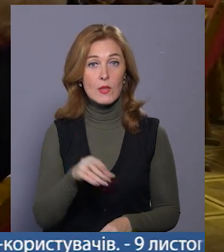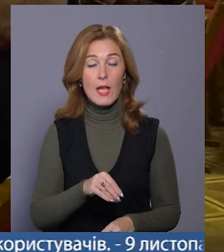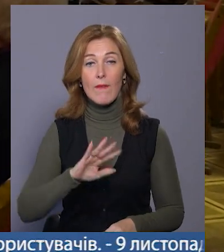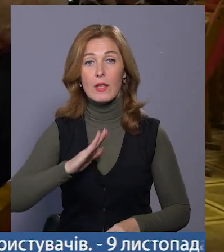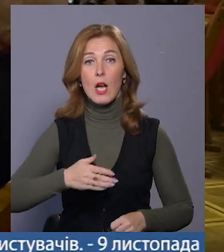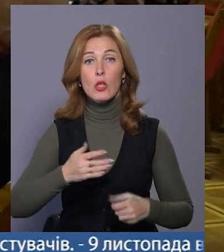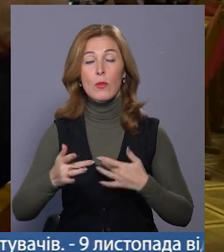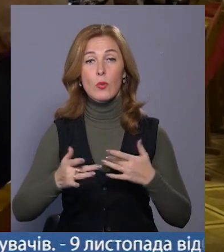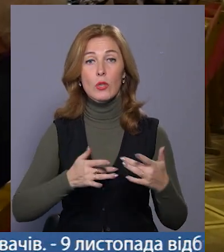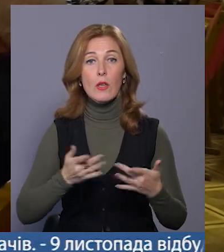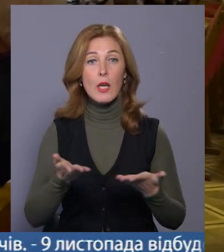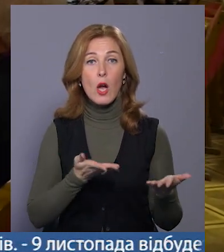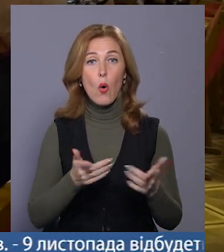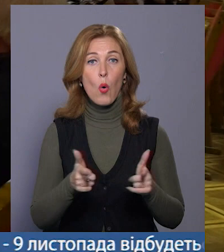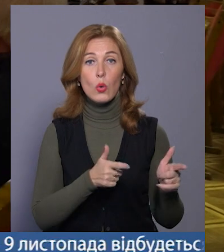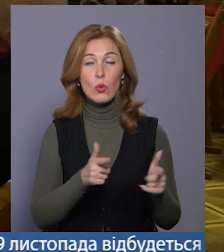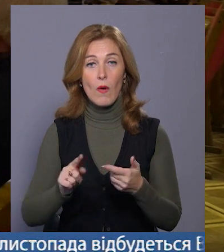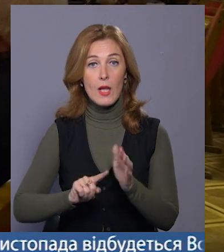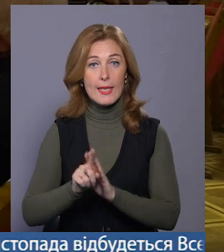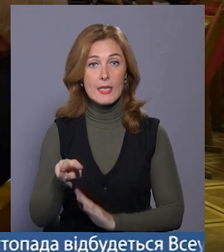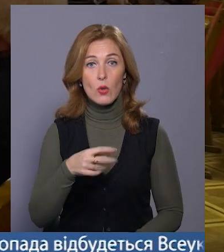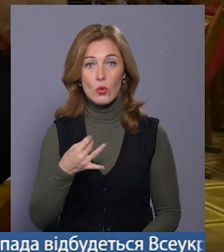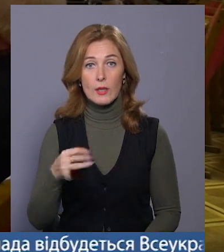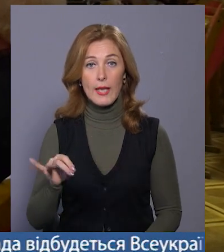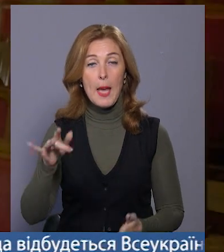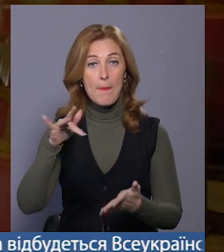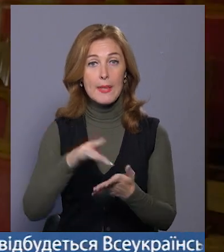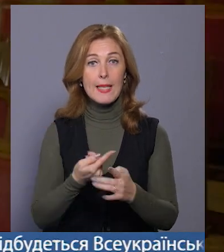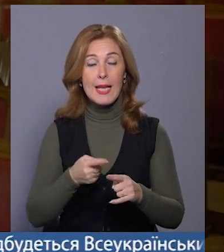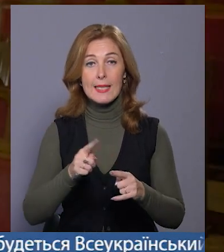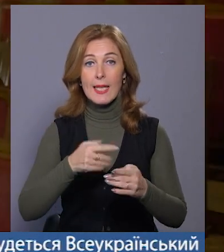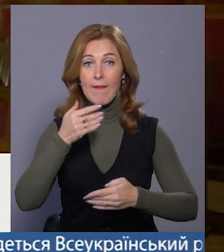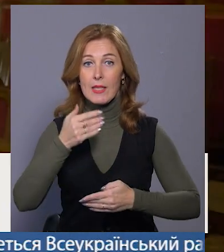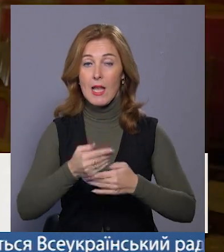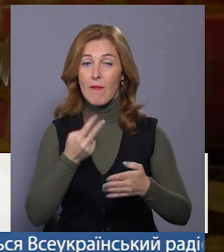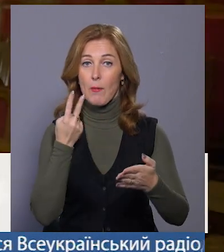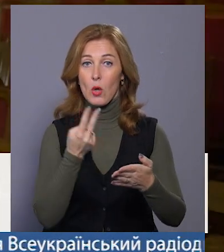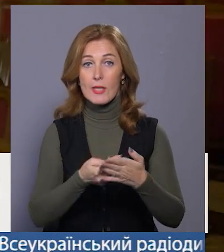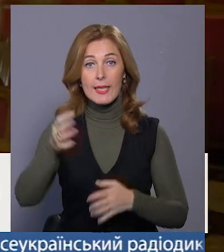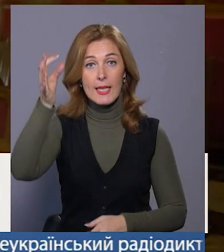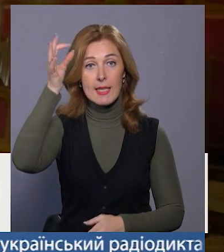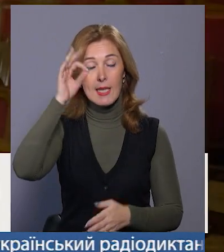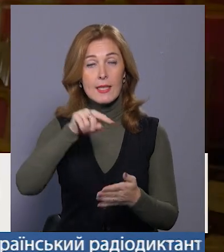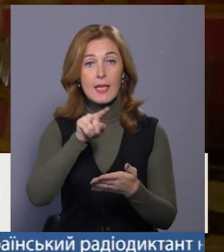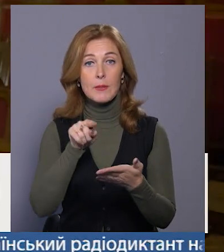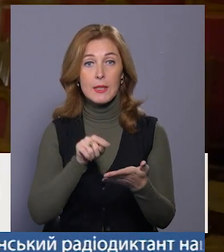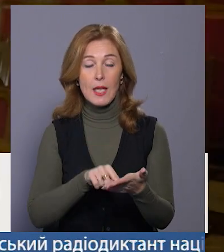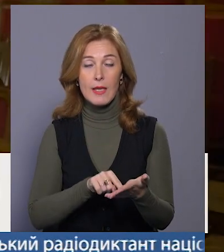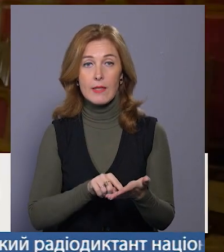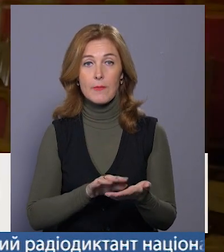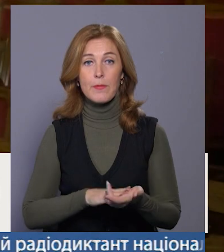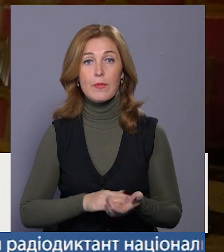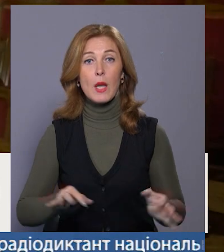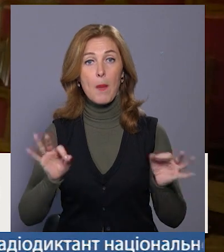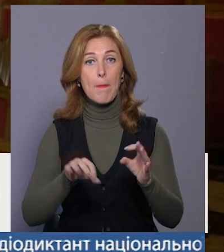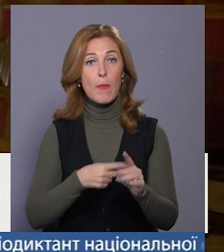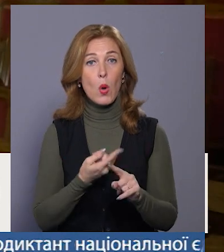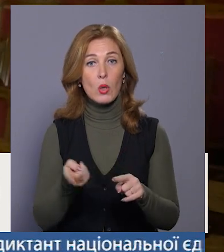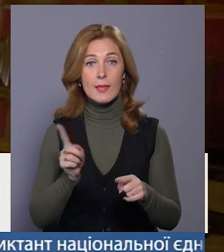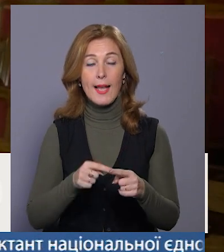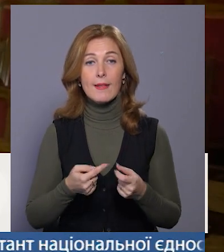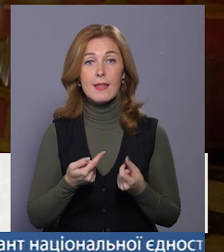театру, яку готували з лютого. Мета цієї вистави – показати і задати людям питання про те,